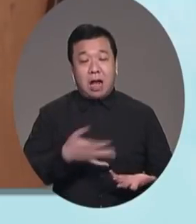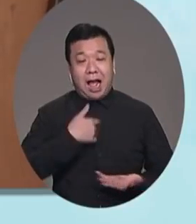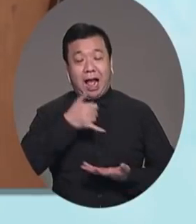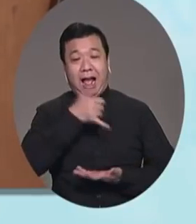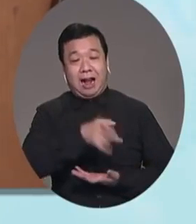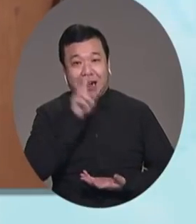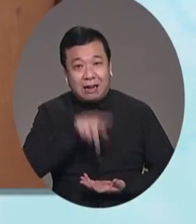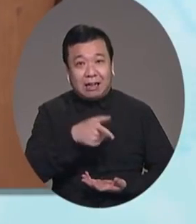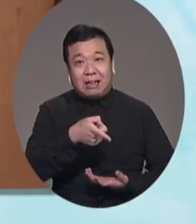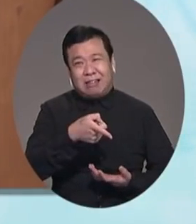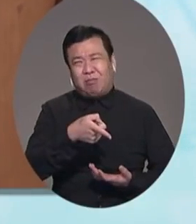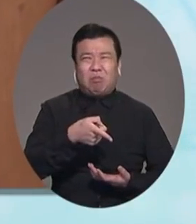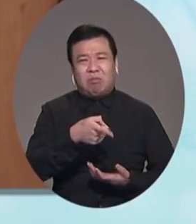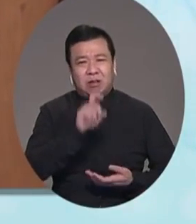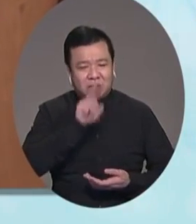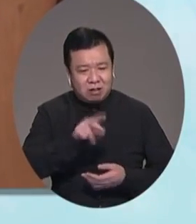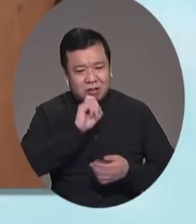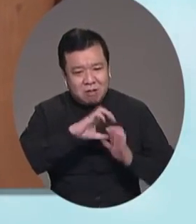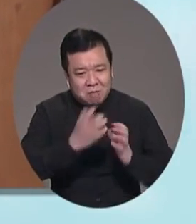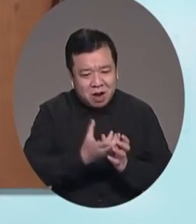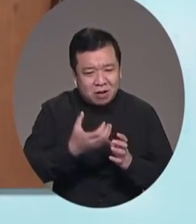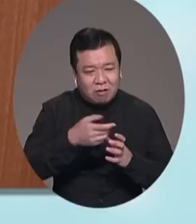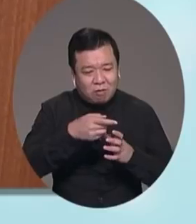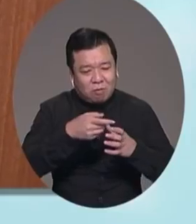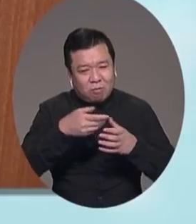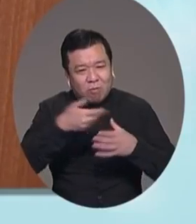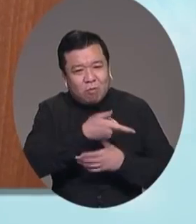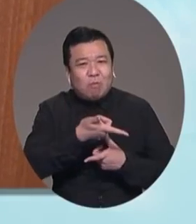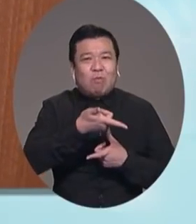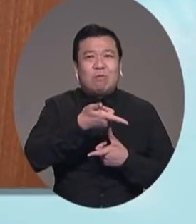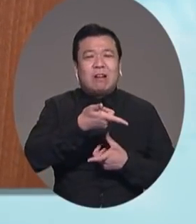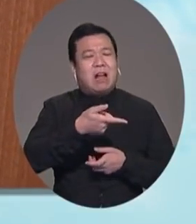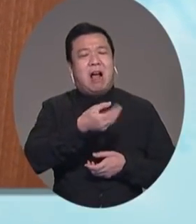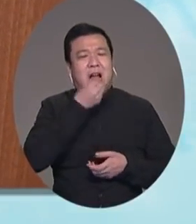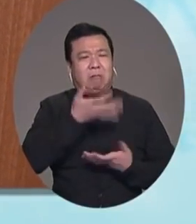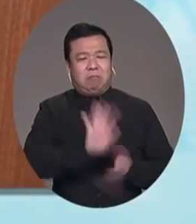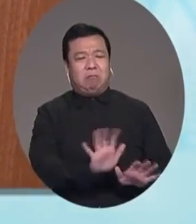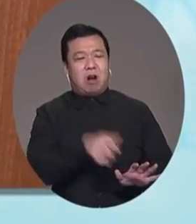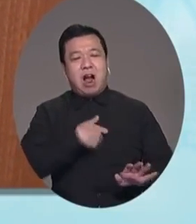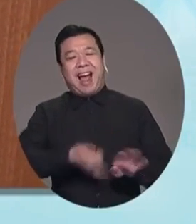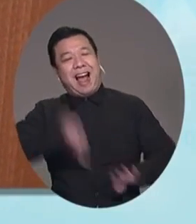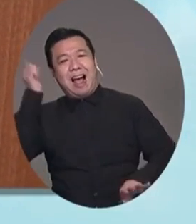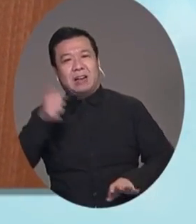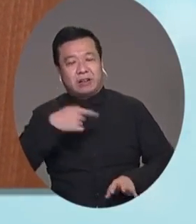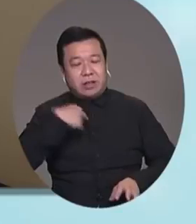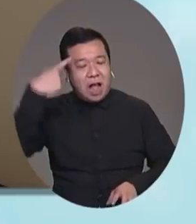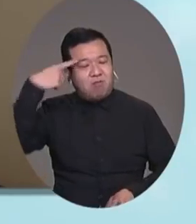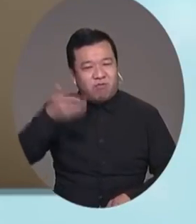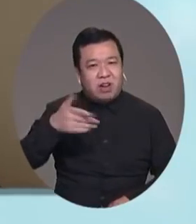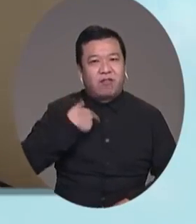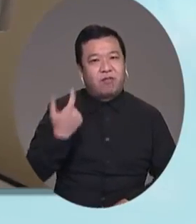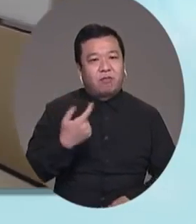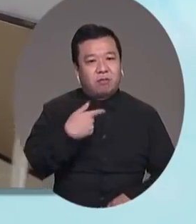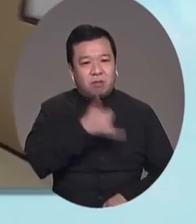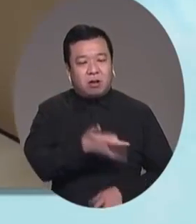说哦，我见你不是好像有块鲍鱼，不如起身走啦。即是大家要从一个比较即是人性化去看他